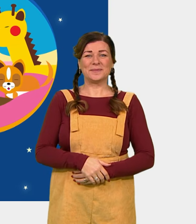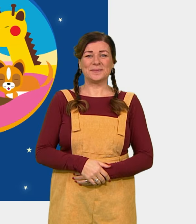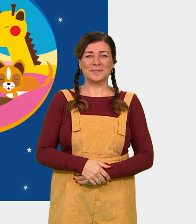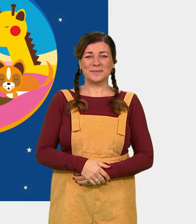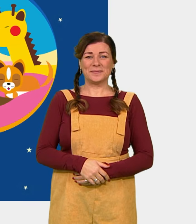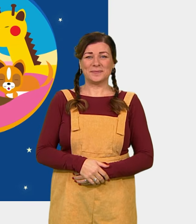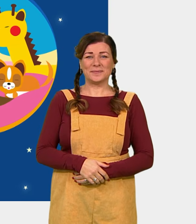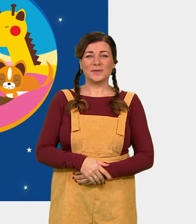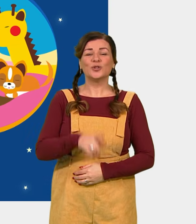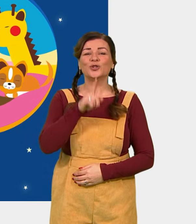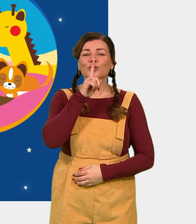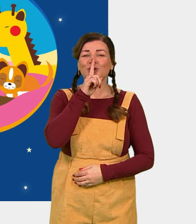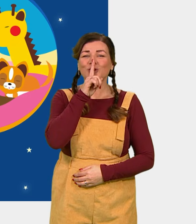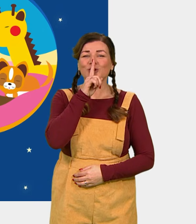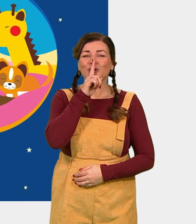cyw.